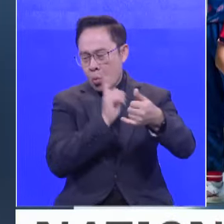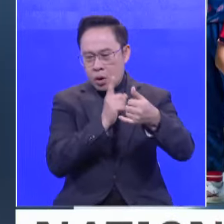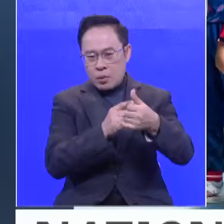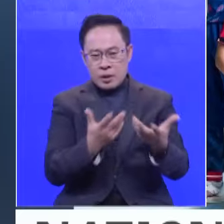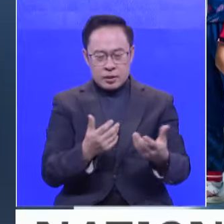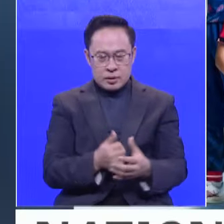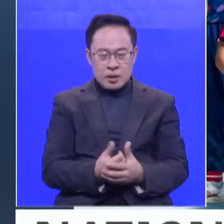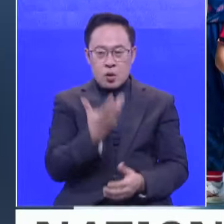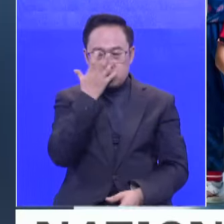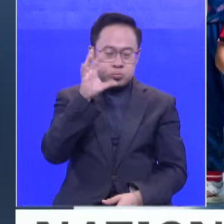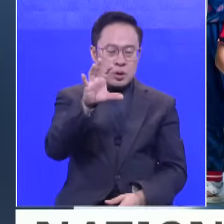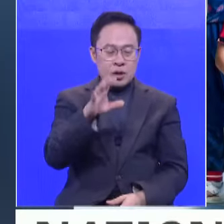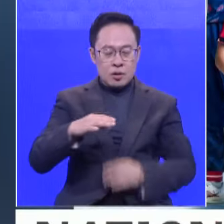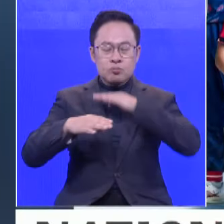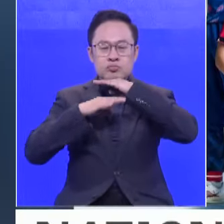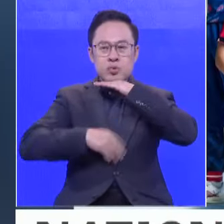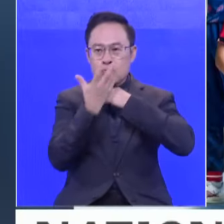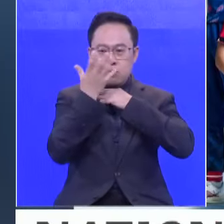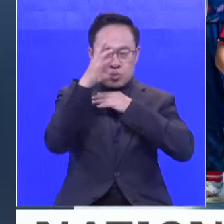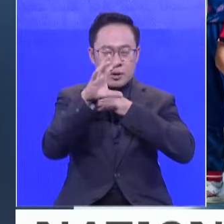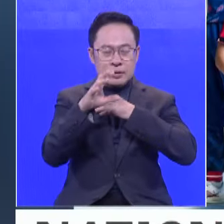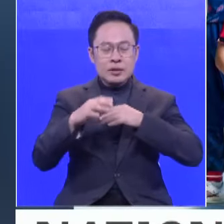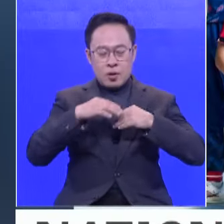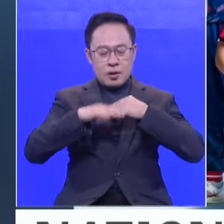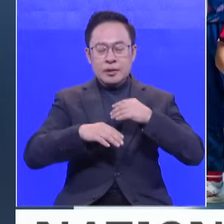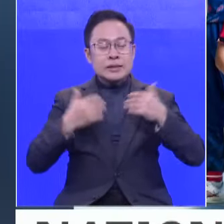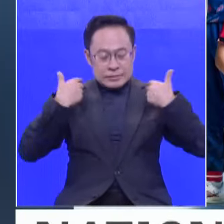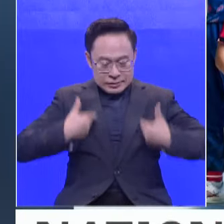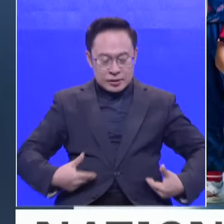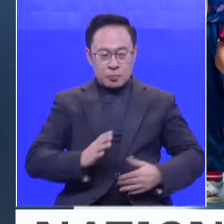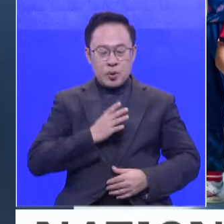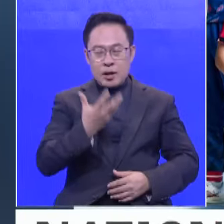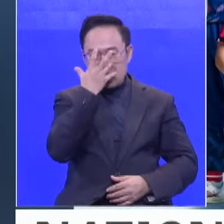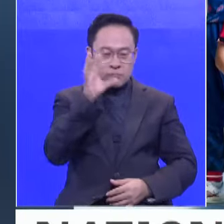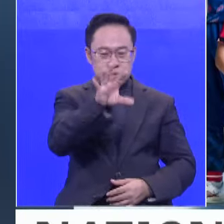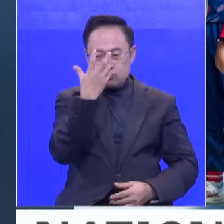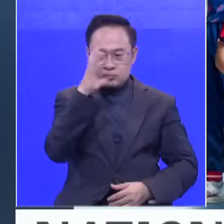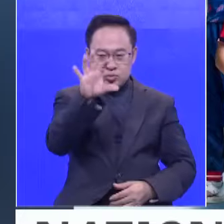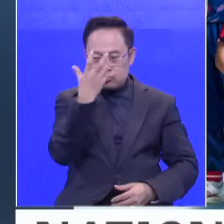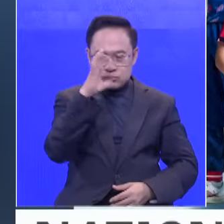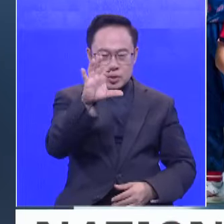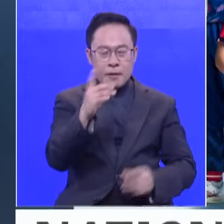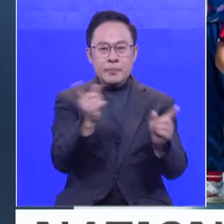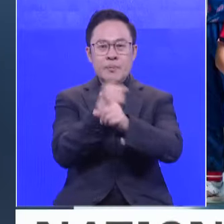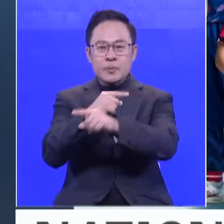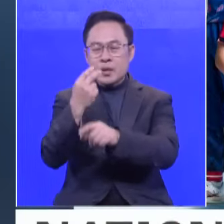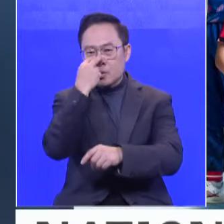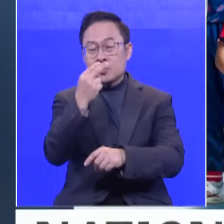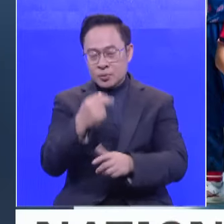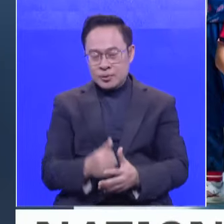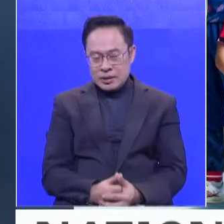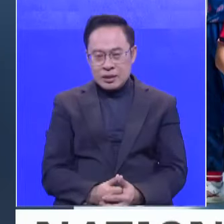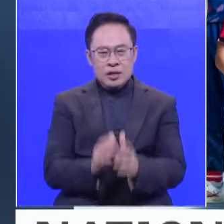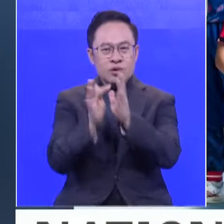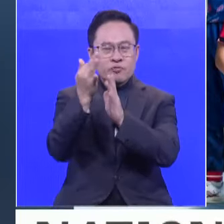องลงในรูปชุดของน้องปอปอที่น้องปอปอนะคะก็เนี่ยอยากให้คุณผู้ชมได้ดูนะว่าหลายคนเลยนะหมอ